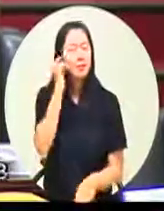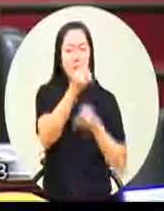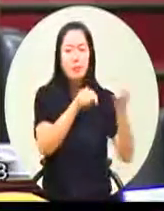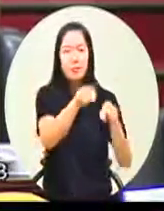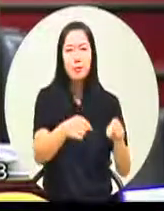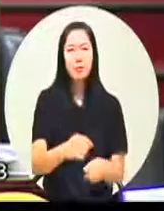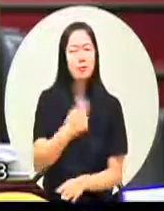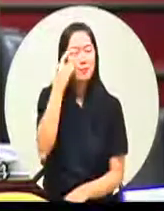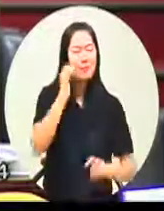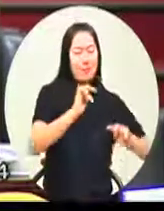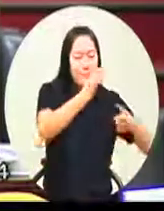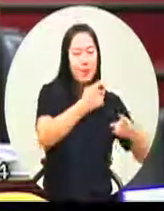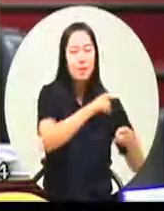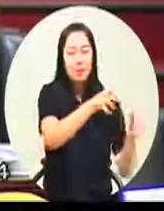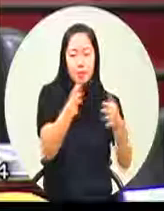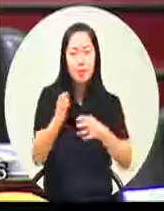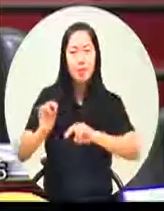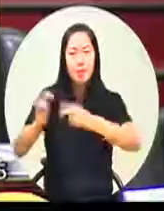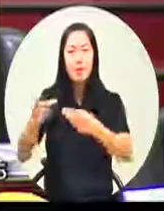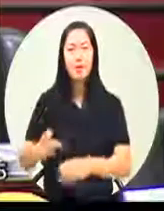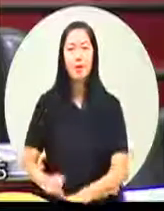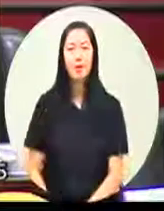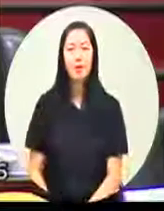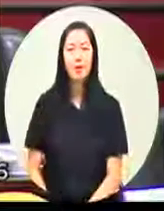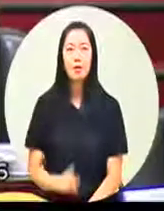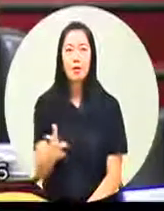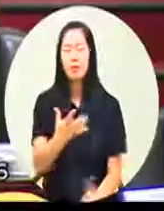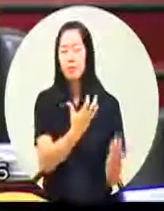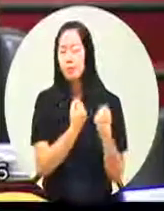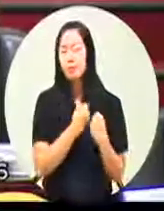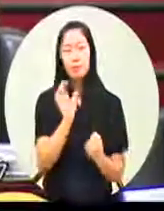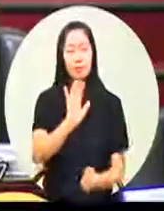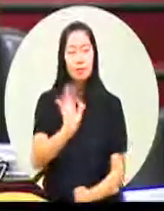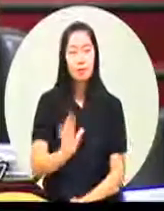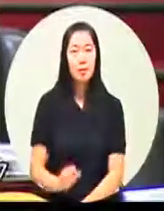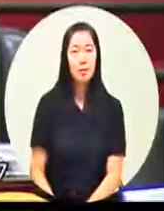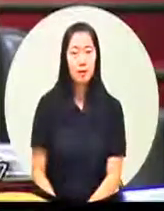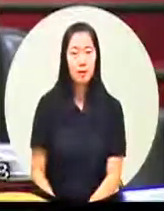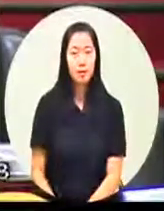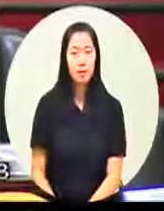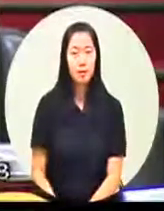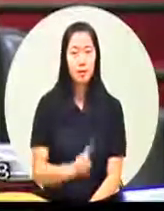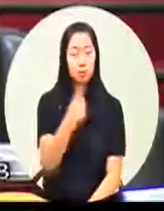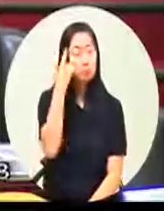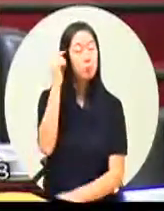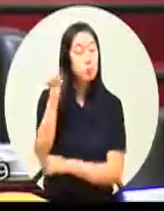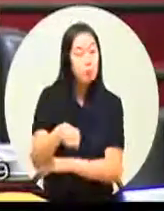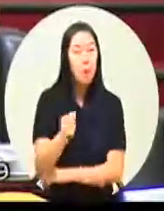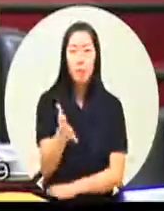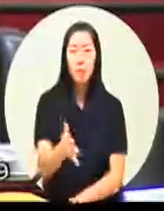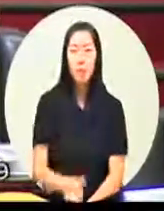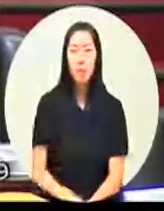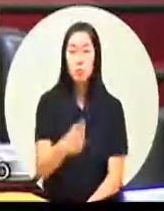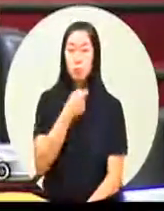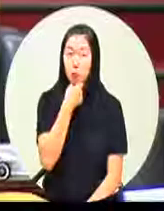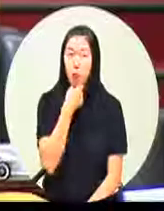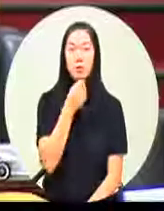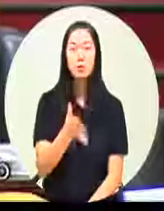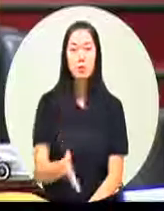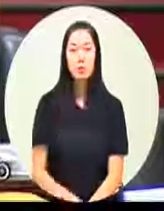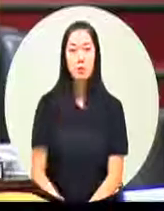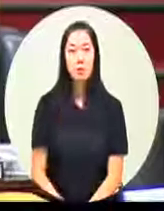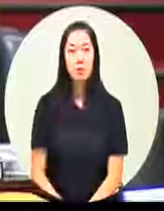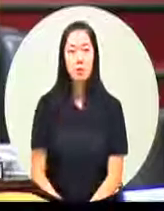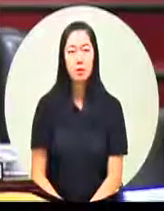改变，我没有绝对没有办法接受。局长，你同不同意，你愿不愿意